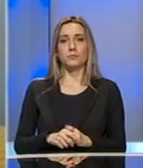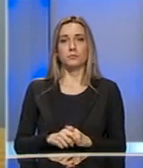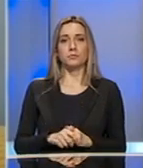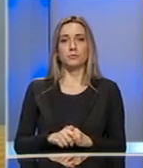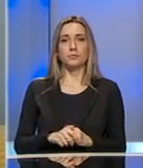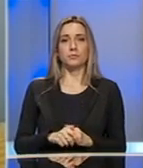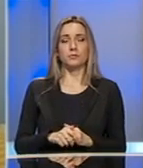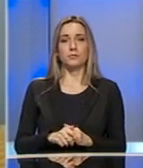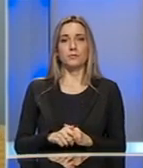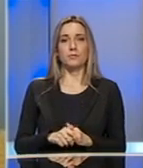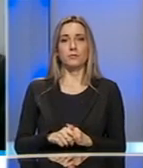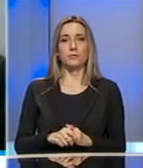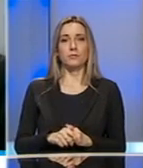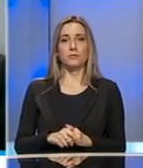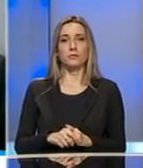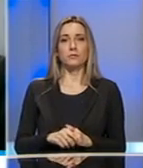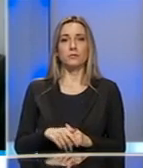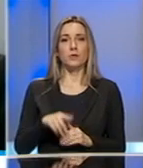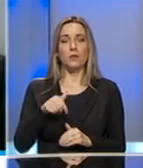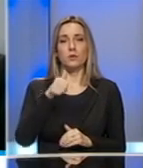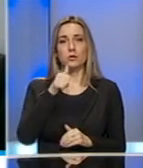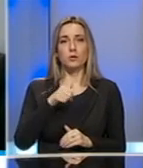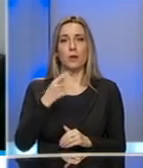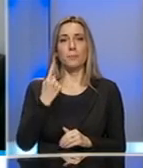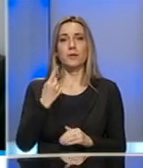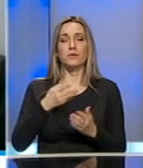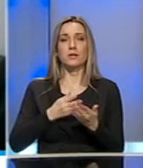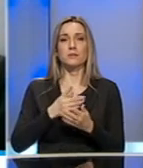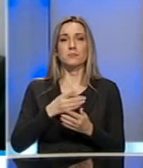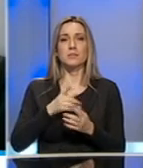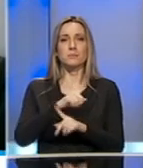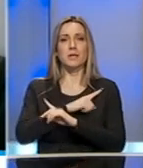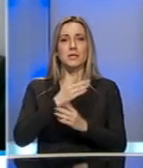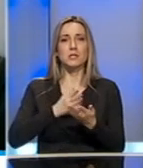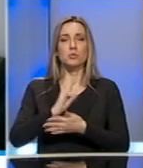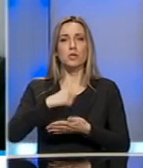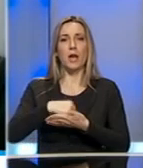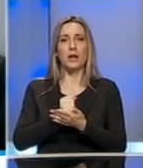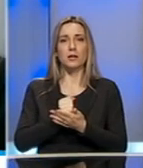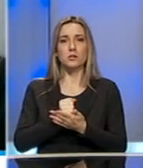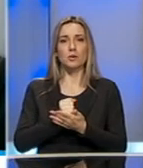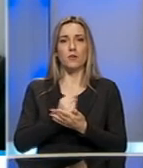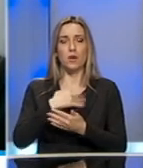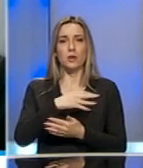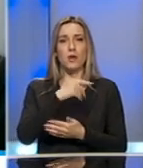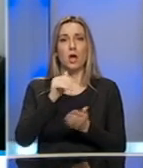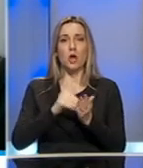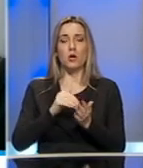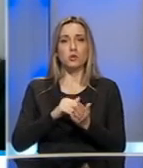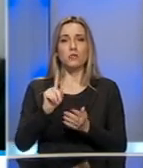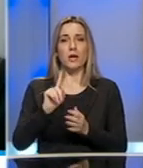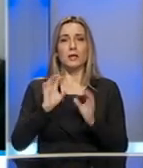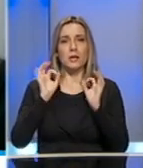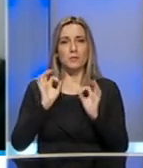trenutnoj situaciji. Ono što je prvi smrtni slučaj je registrovan, međutim još uvijek